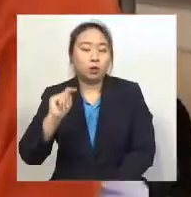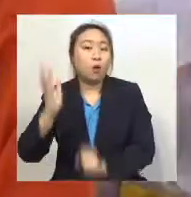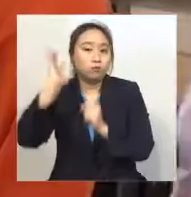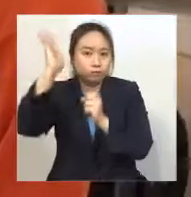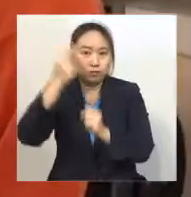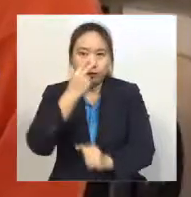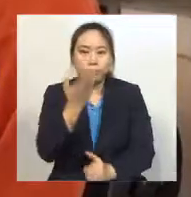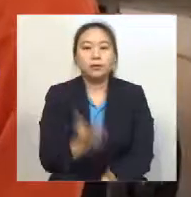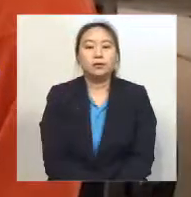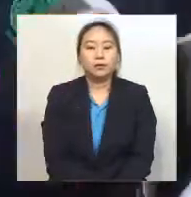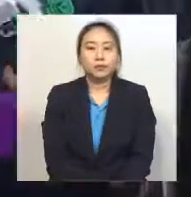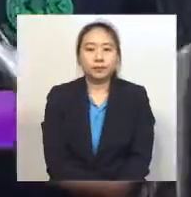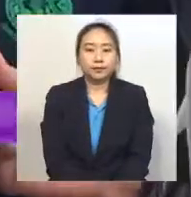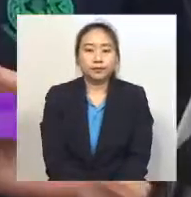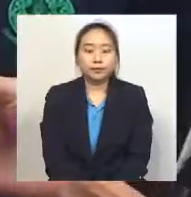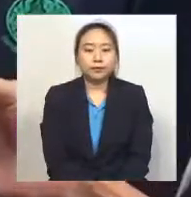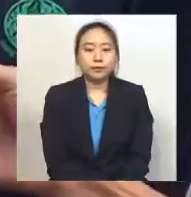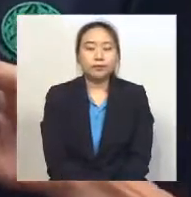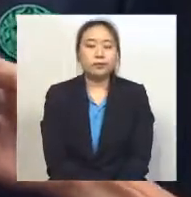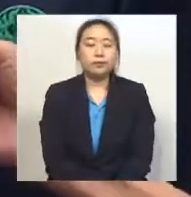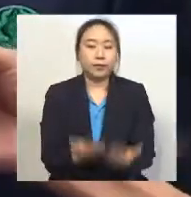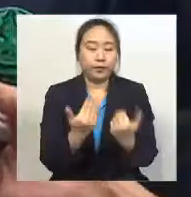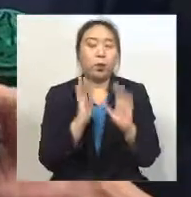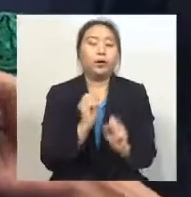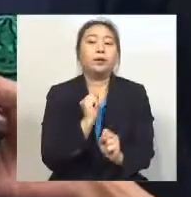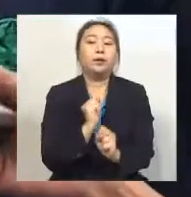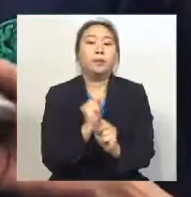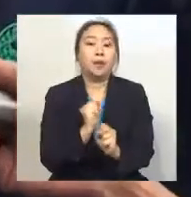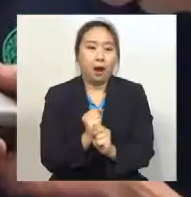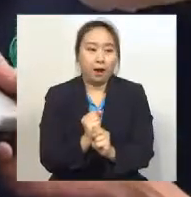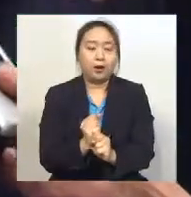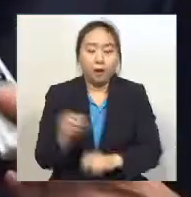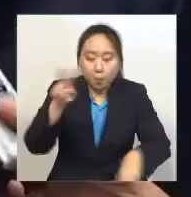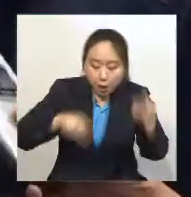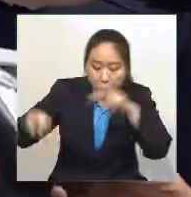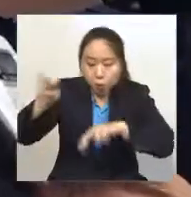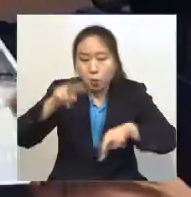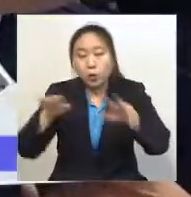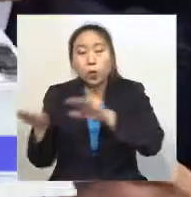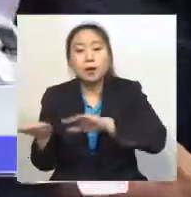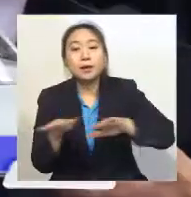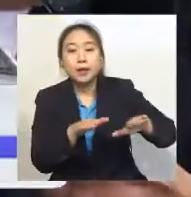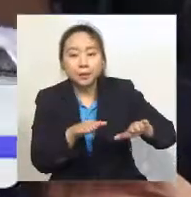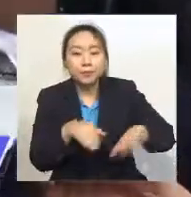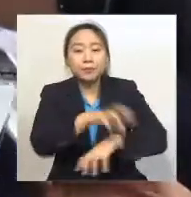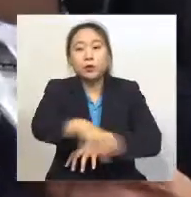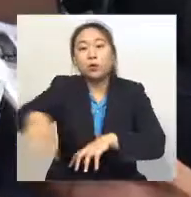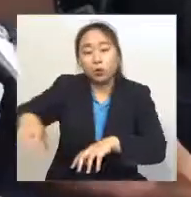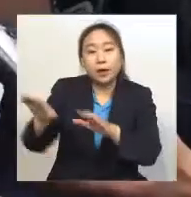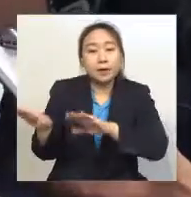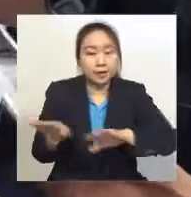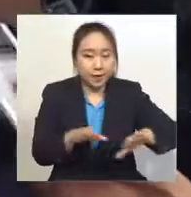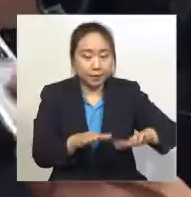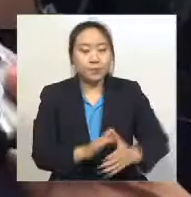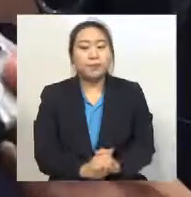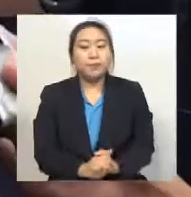ครับ ก็ทางเจ้าหน้าที่ที่ได้มาตรวจดูนะครับก็เตรียมความพร้อมในทุกภาคส่วนนะในส่วนของกร